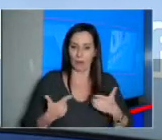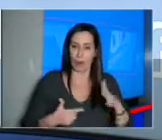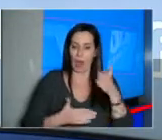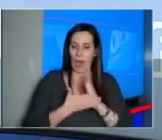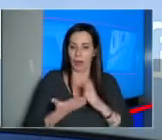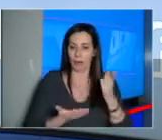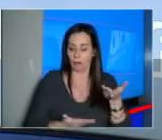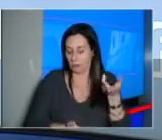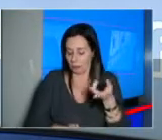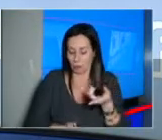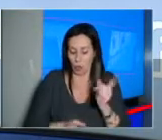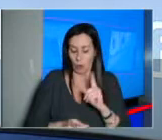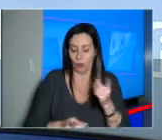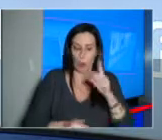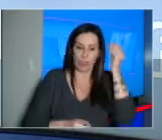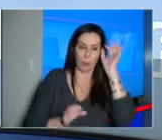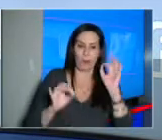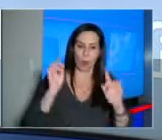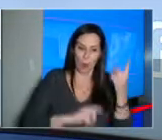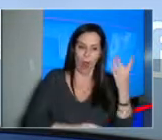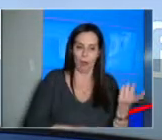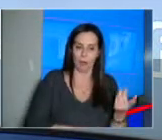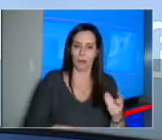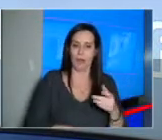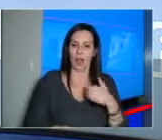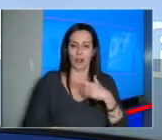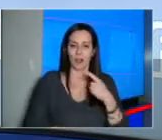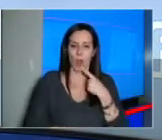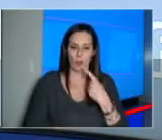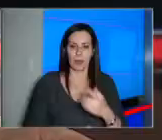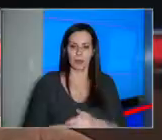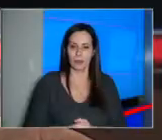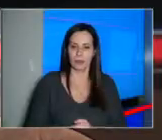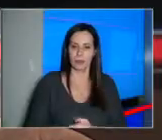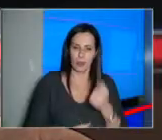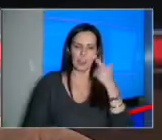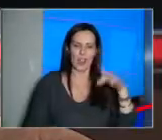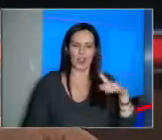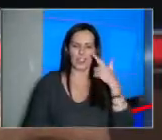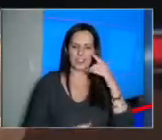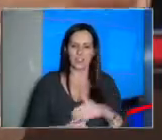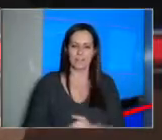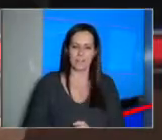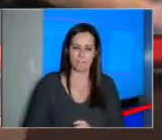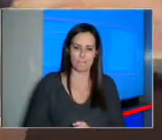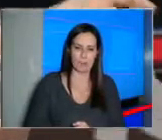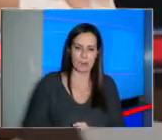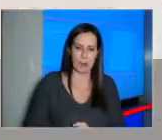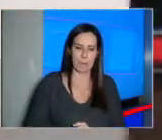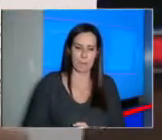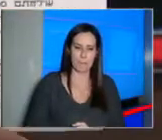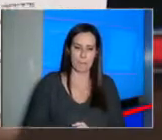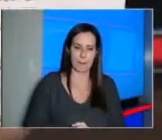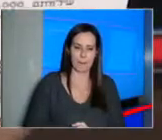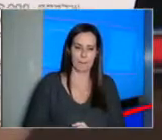חלק מהם כבר לא יהיה מי לדבר, לא יזכירו בדיוק מה היה. אבל אני מדברת גם על העתיד הקרוב, גם העתיד הקרוב, וגם העבר